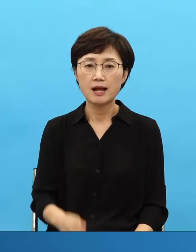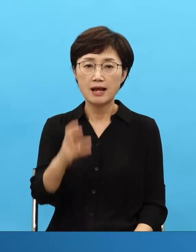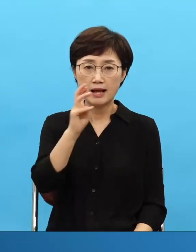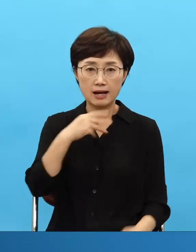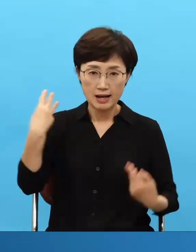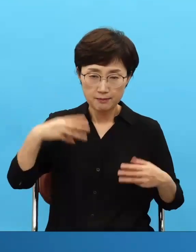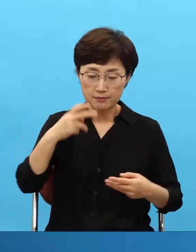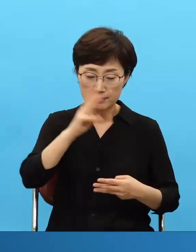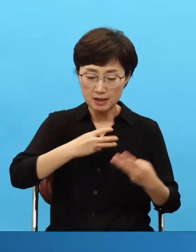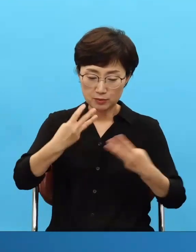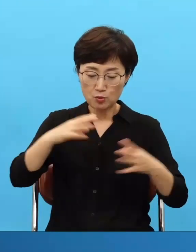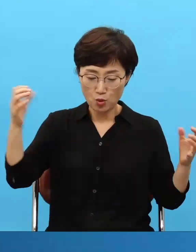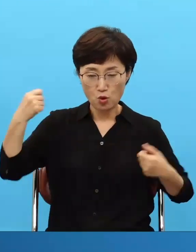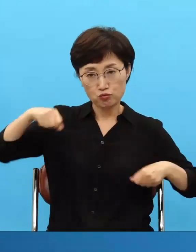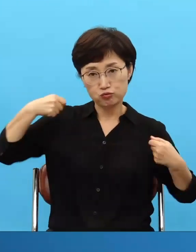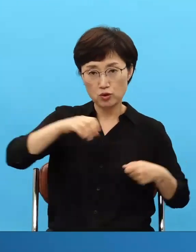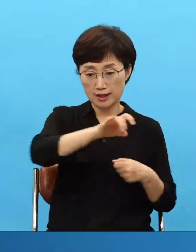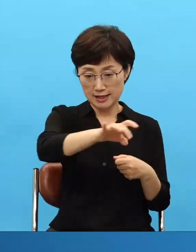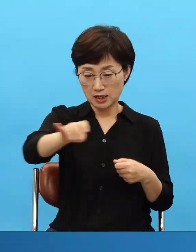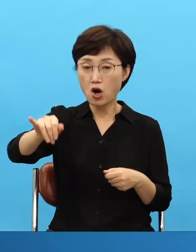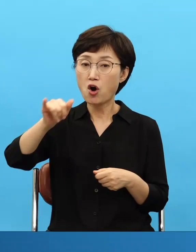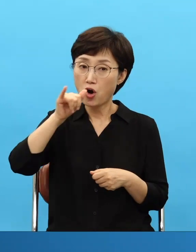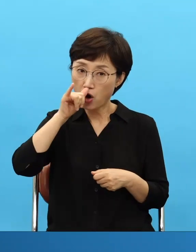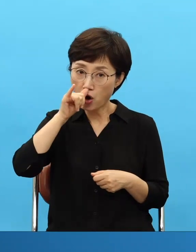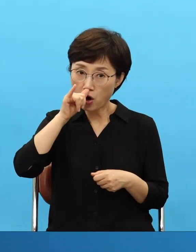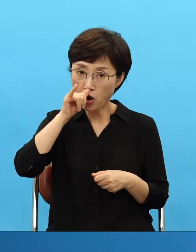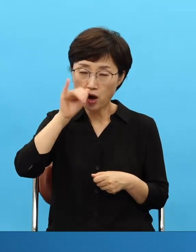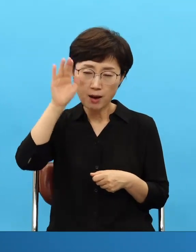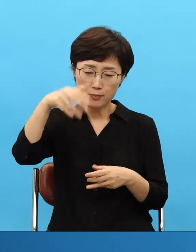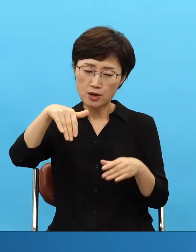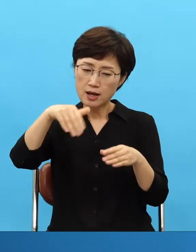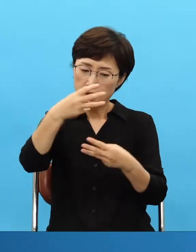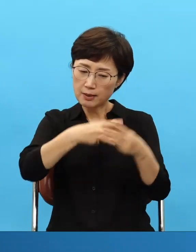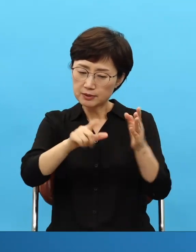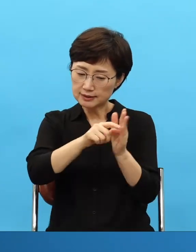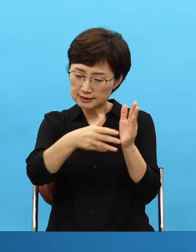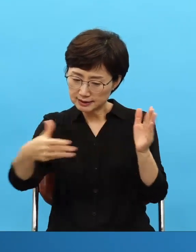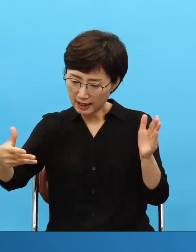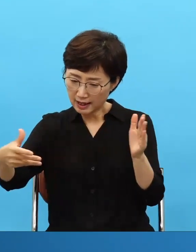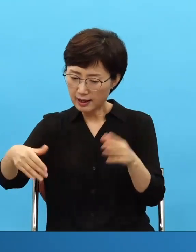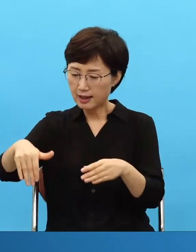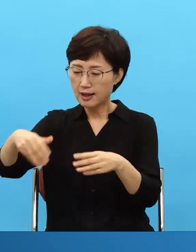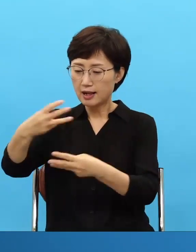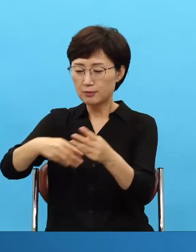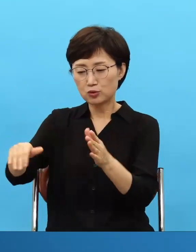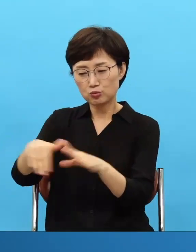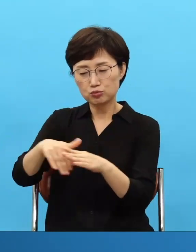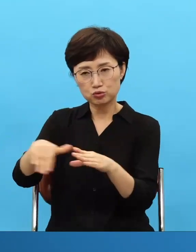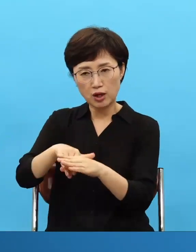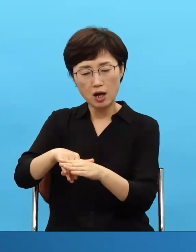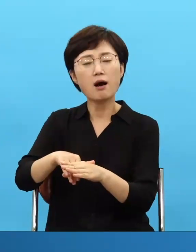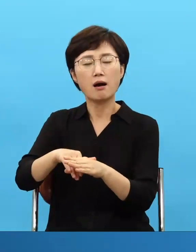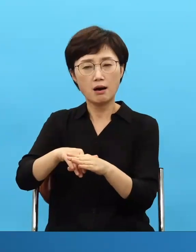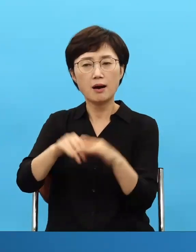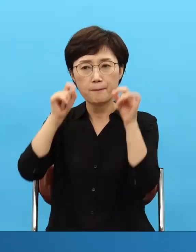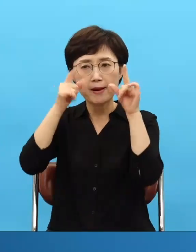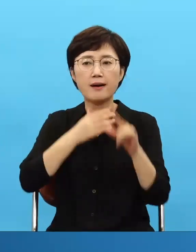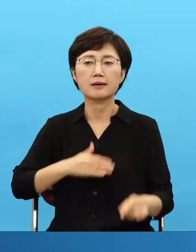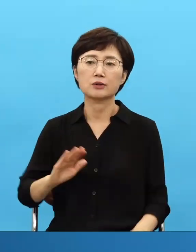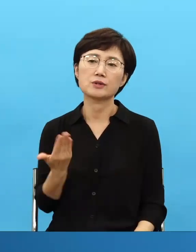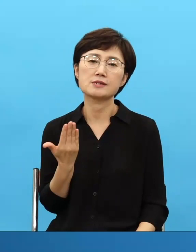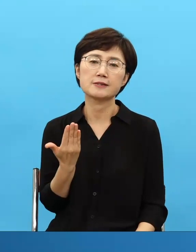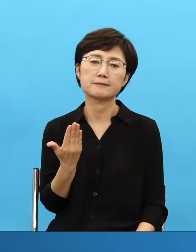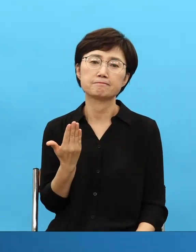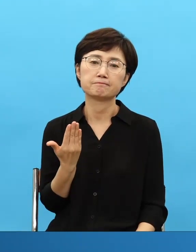랩넌트들의 공연으로 많은 호응을 이끌어냈고 앞으로 일어날 랩넌트 시대와 랩넌트 문화를 확인할 수 있는 중요한 시간이었습니다.